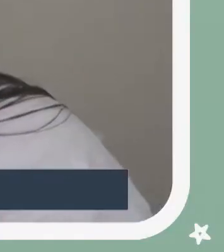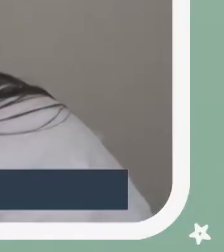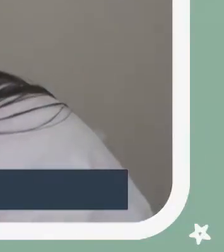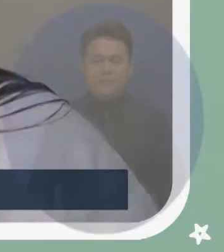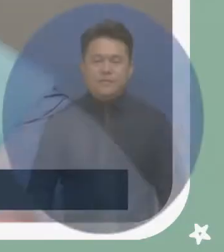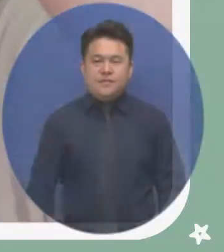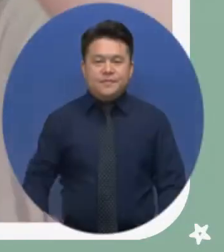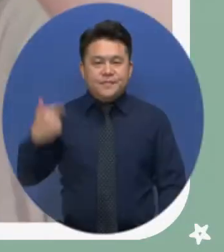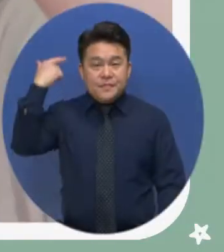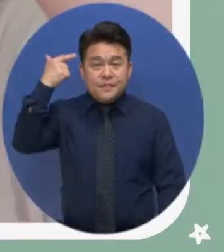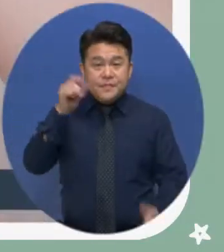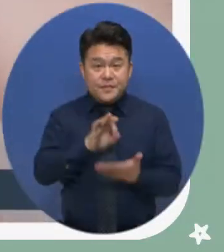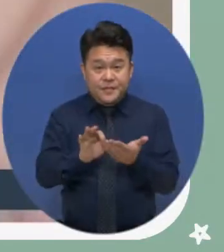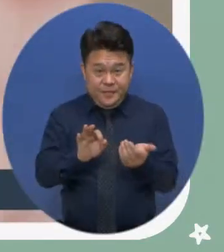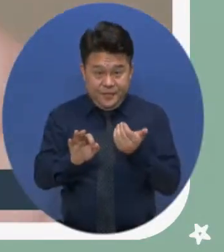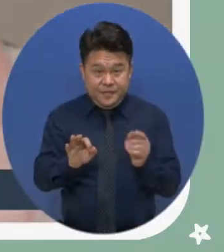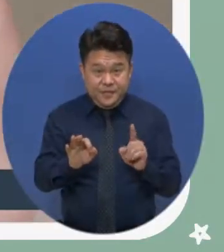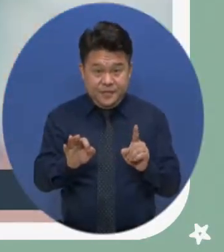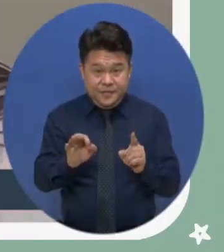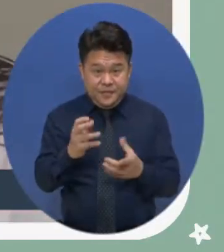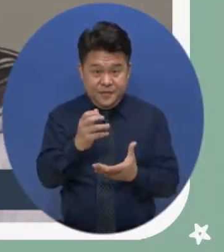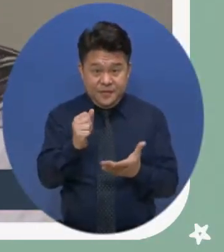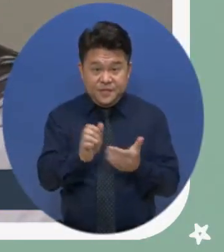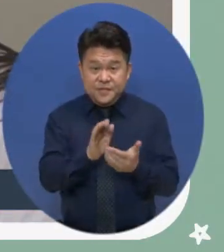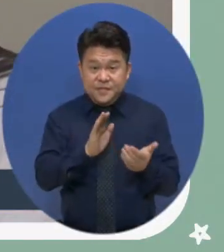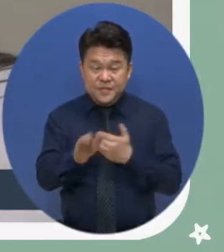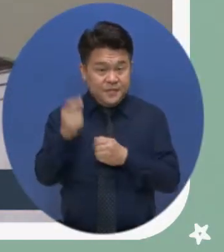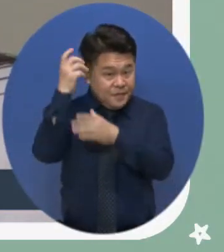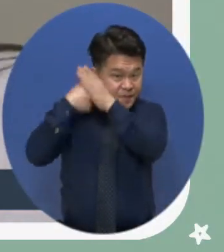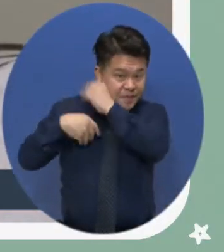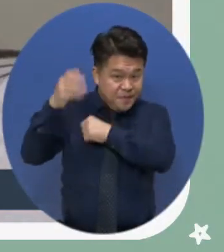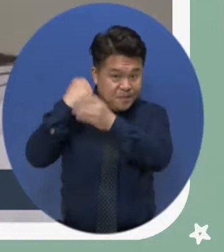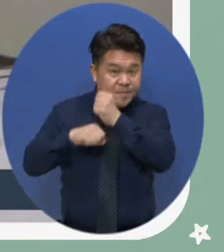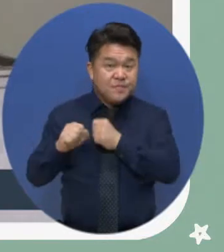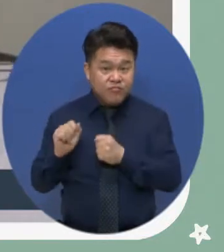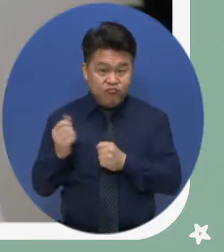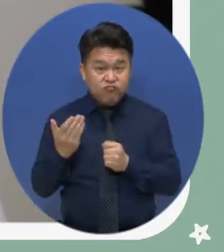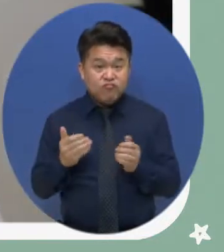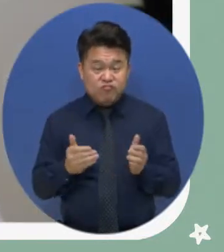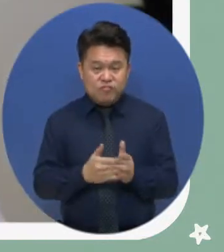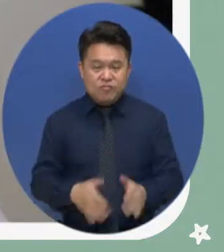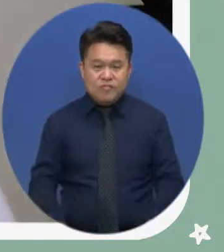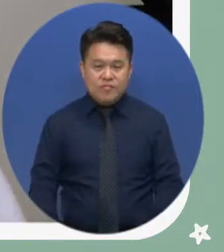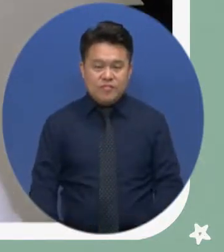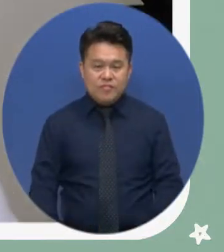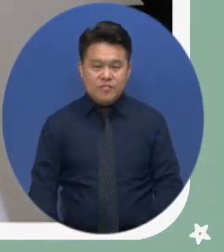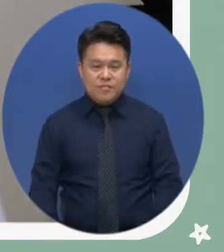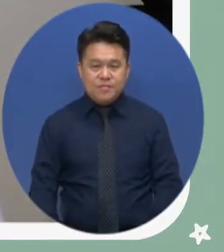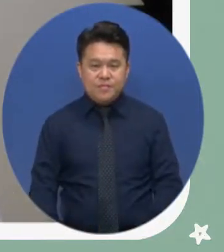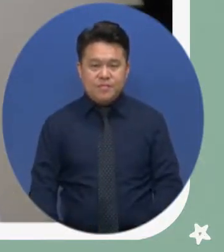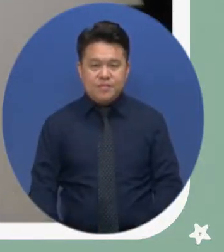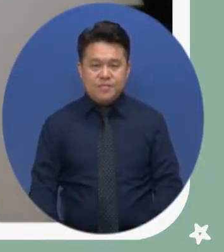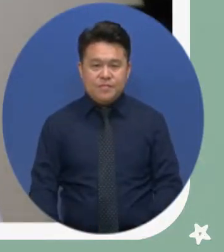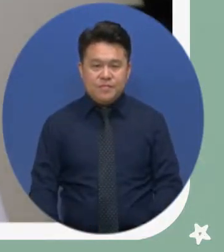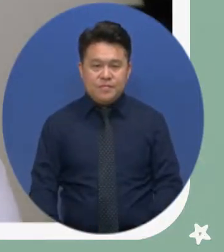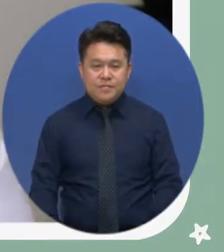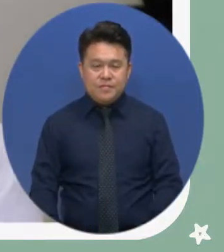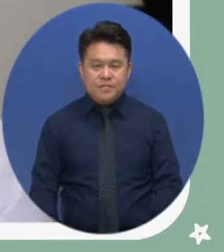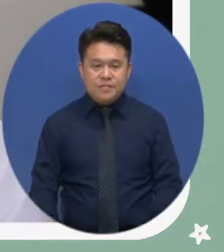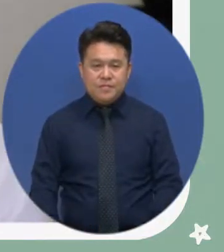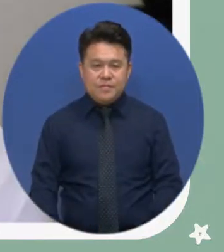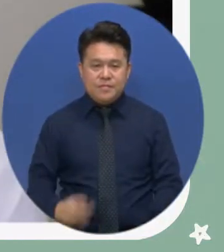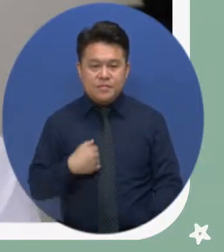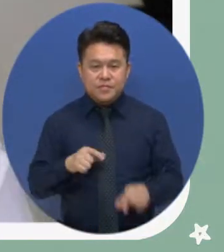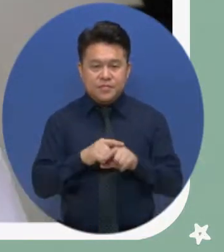드라이기를 사용하기 전에 이렇게 짜서 머리에 골고루 발라주면 되는데요. 제형이 제가 평소에